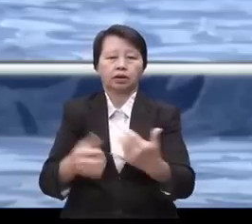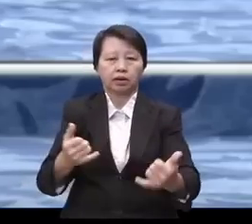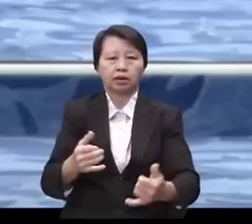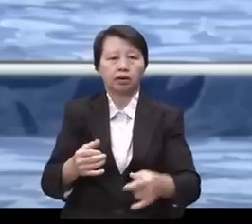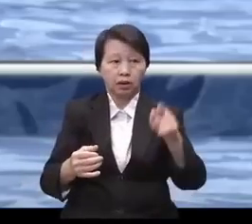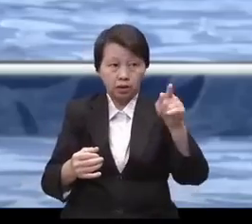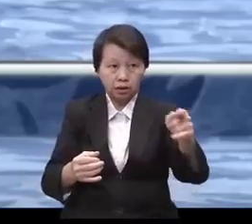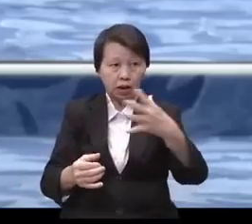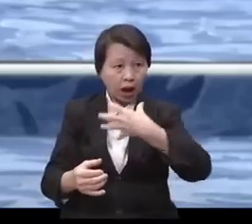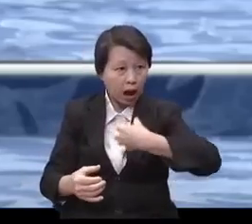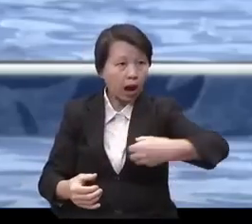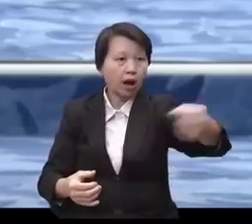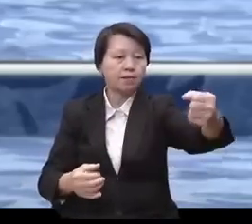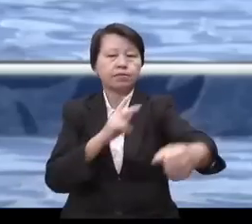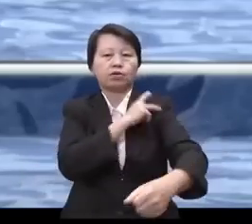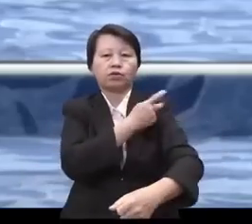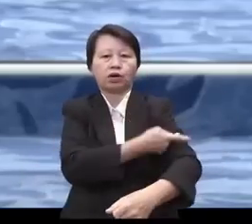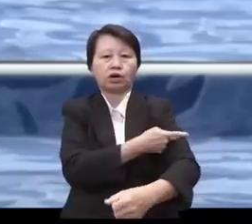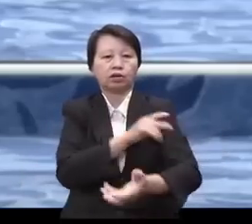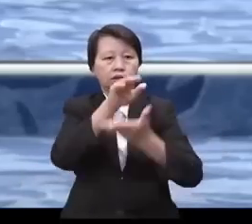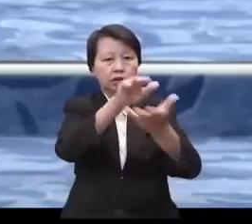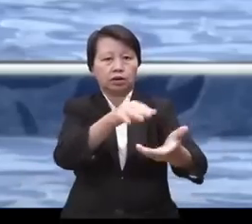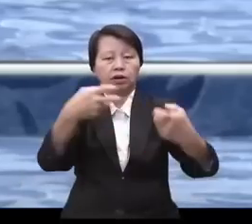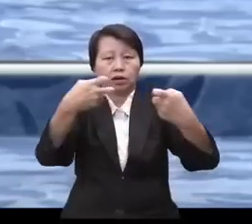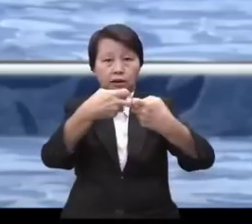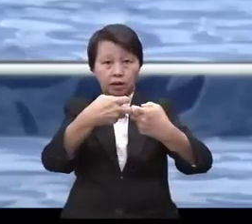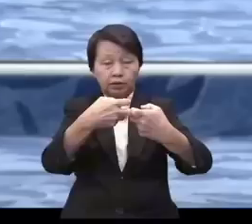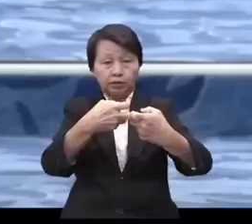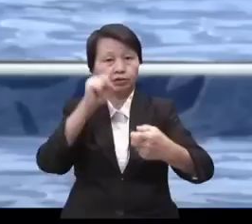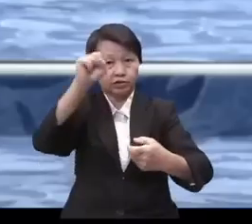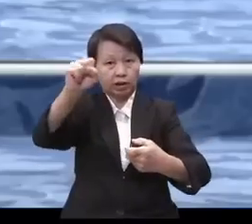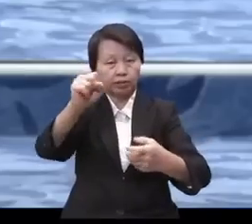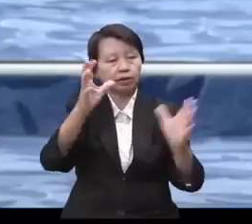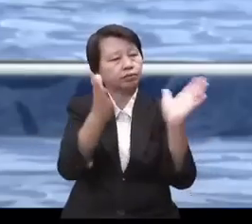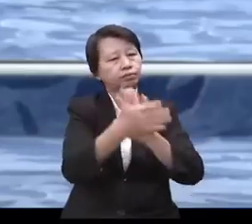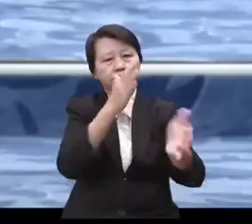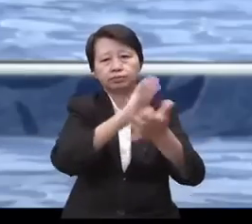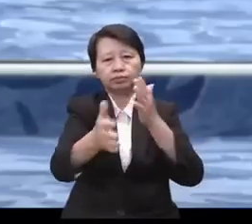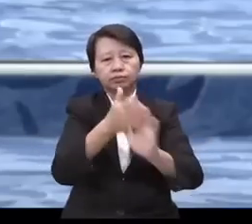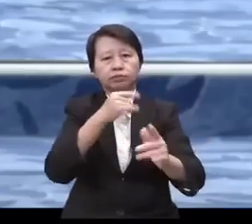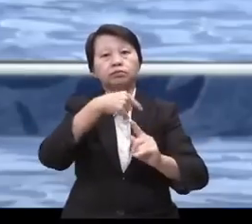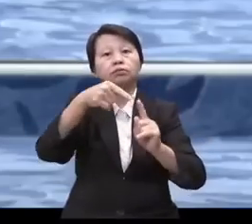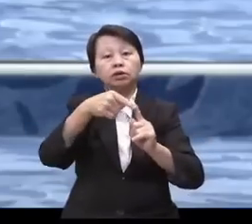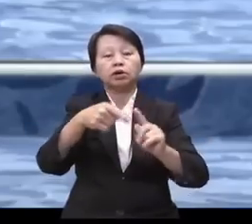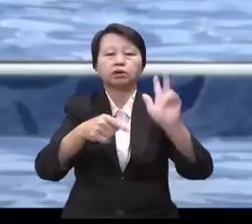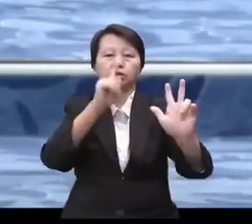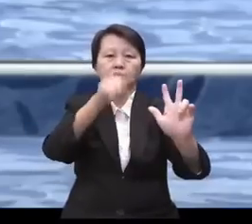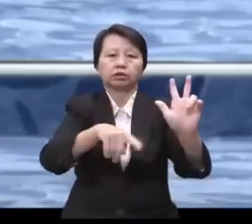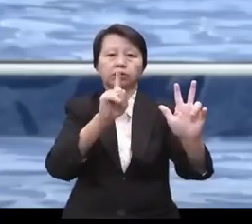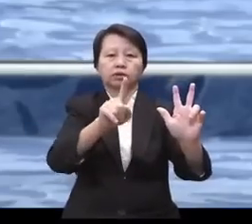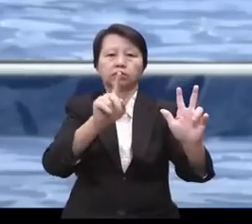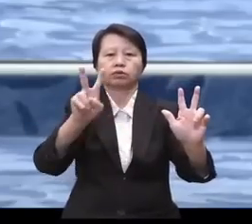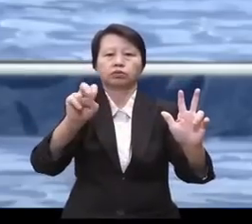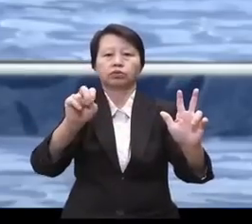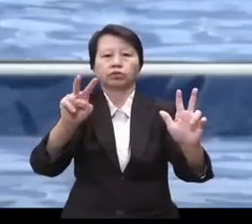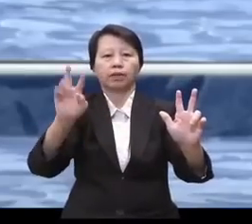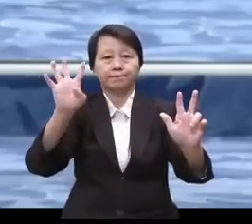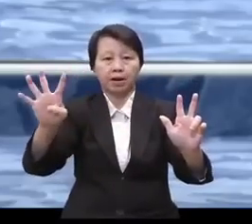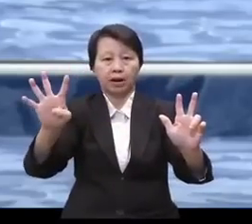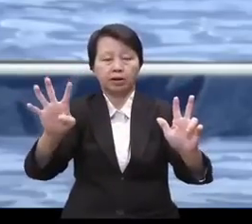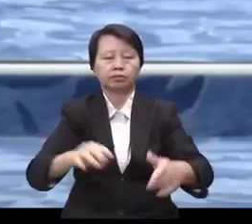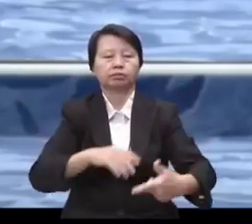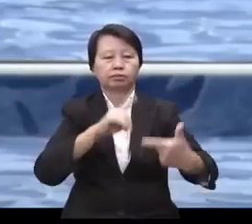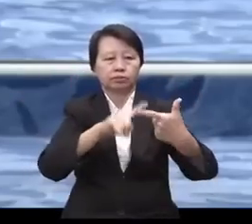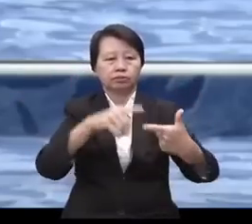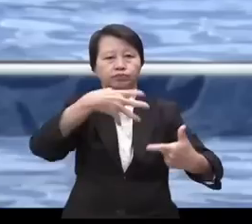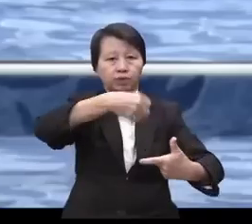Pengambil alihan kuasa kawal selia pembekalan elektrik Sabah selesai 3 Januari 2024. Pengambil